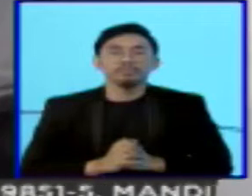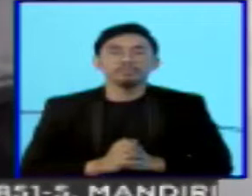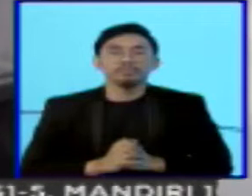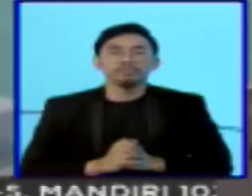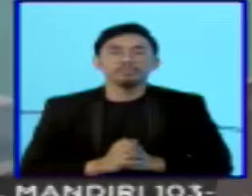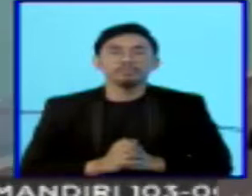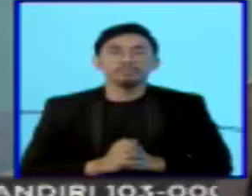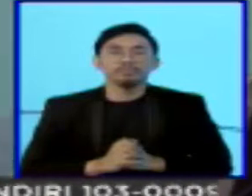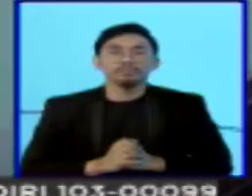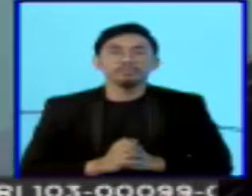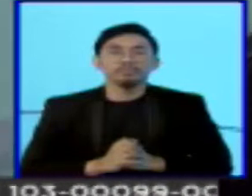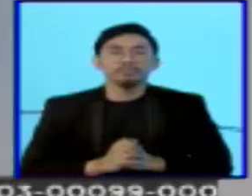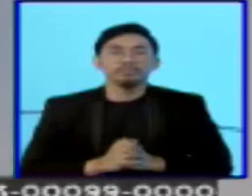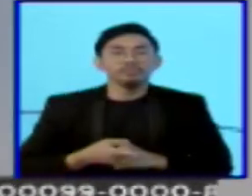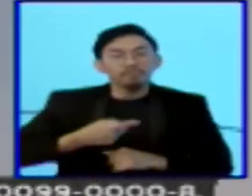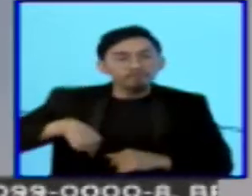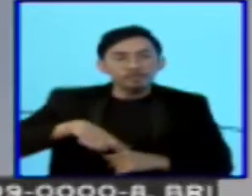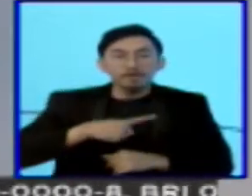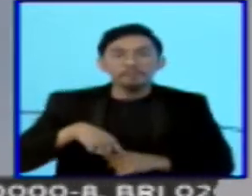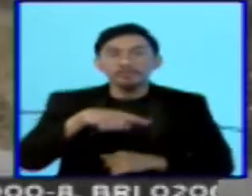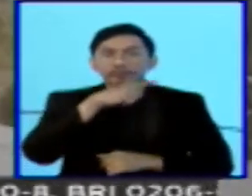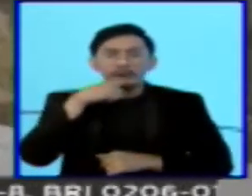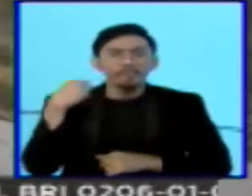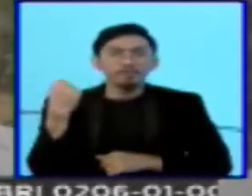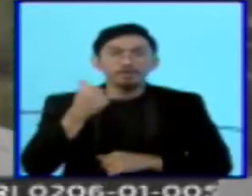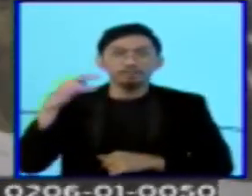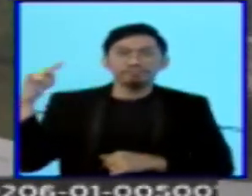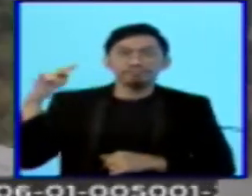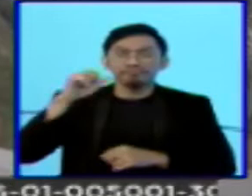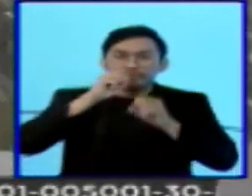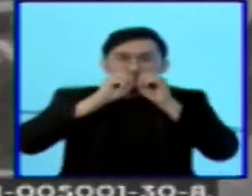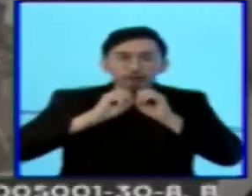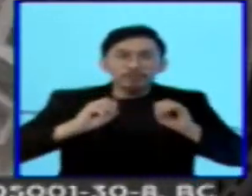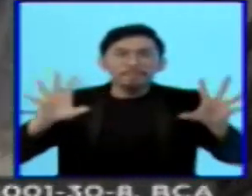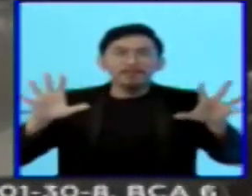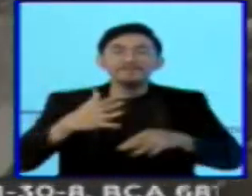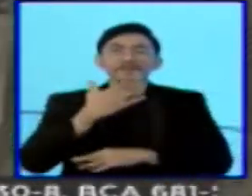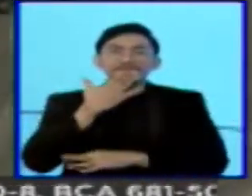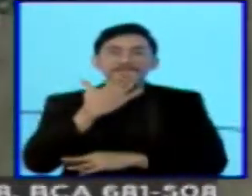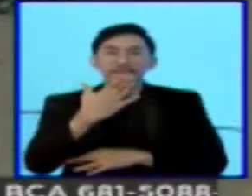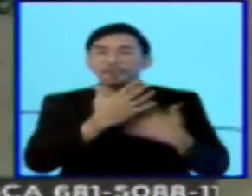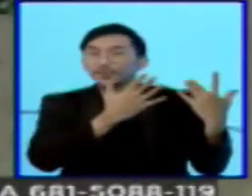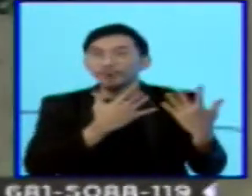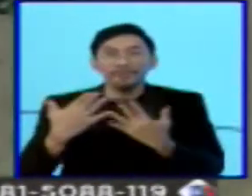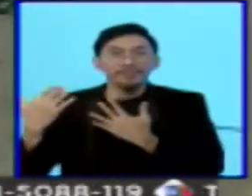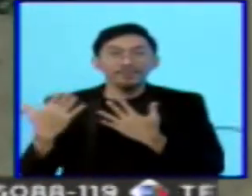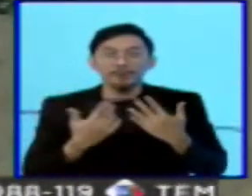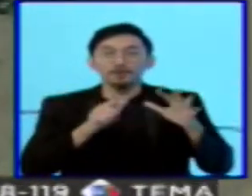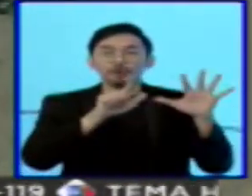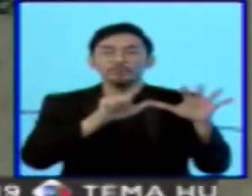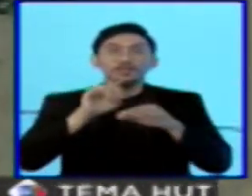Kami, Merah Putih Flight, mengucapkan selamat hari ulang tahun